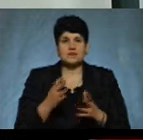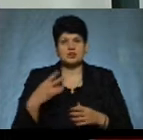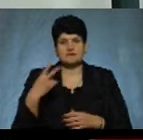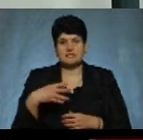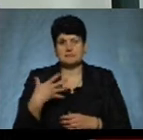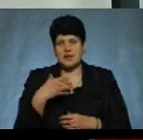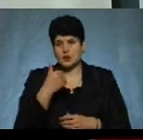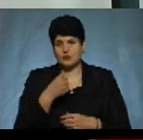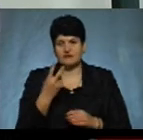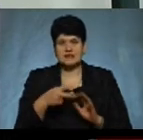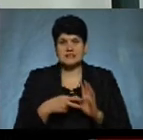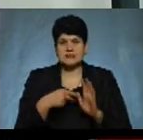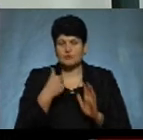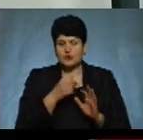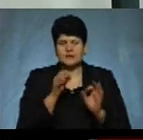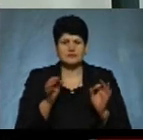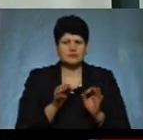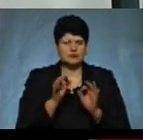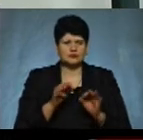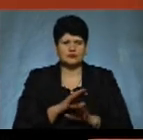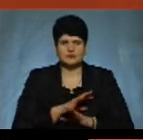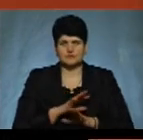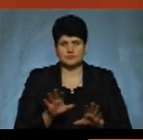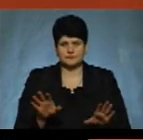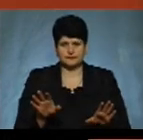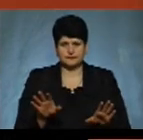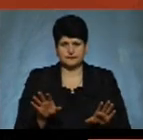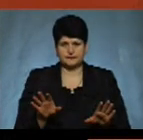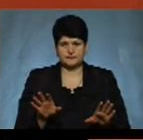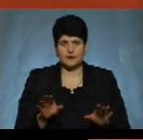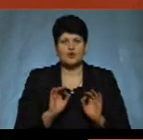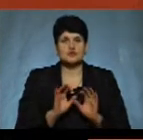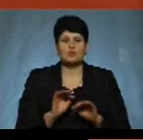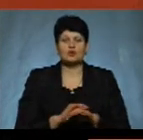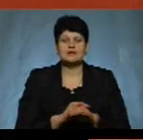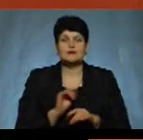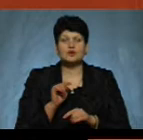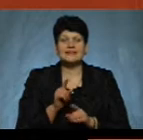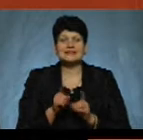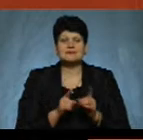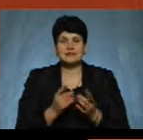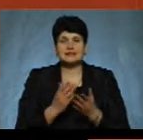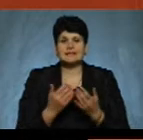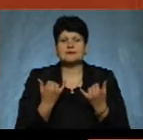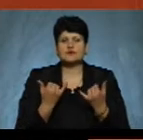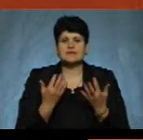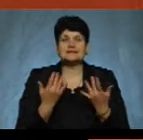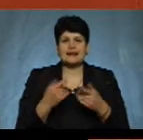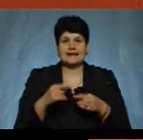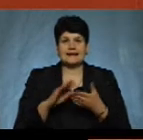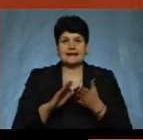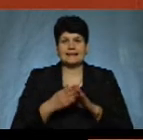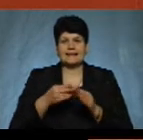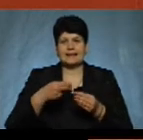25 років, 27 років взагалі не відбувалося. Взагалі нічого не відбувалося. Взагалі нічого не робилося. Тож розкажіть, будь ласка, про ті зміни, які є на сьогодні. Скільки декларацій